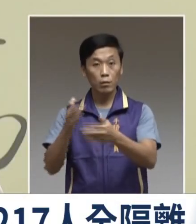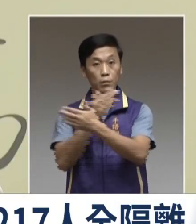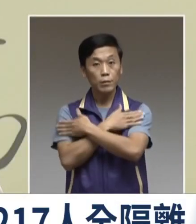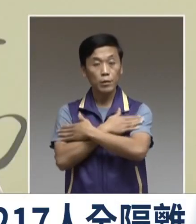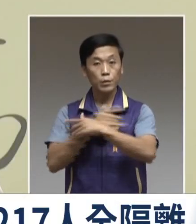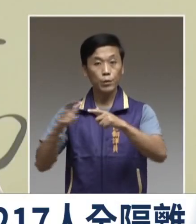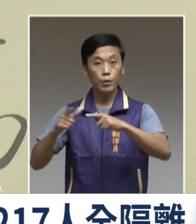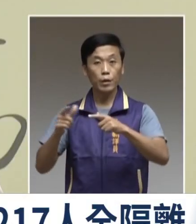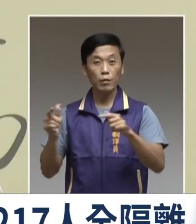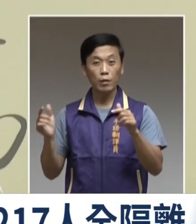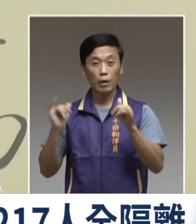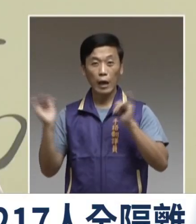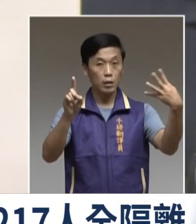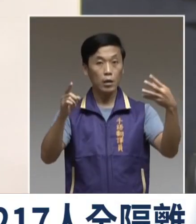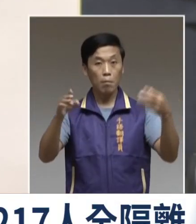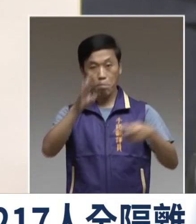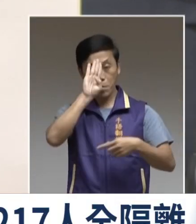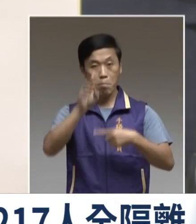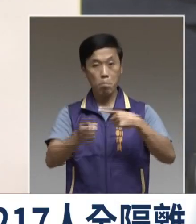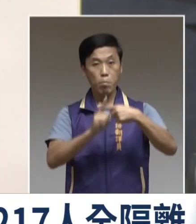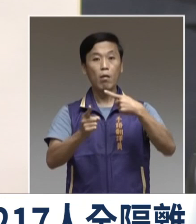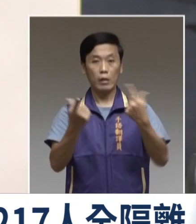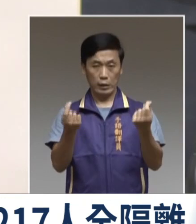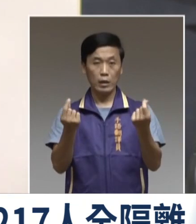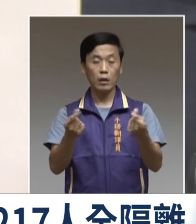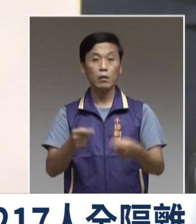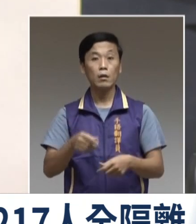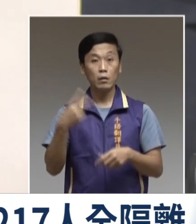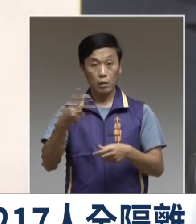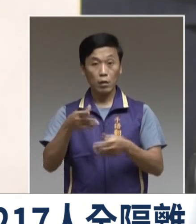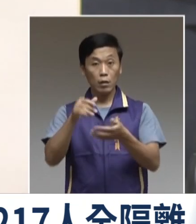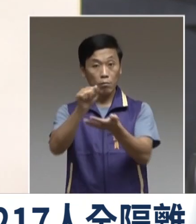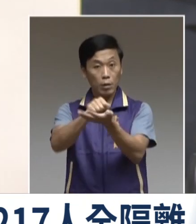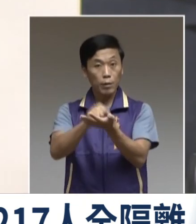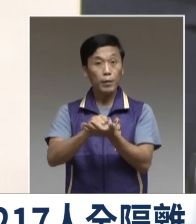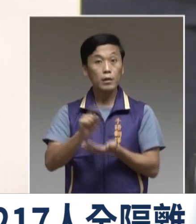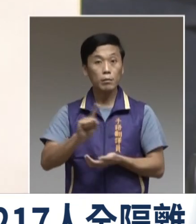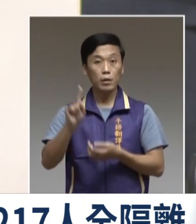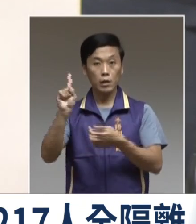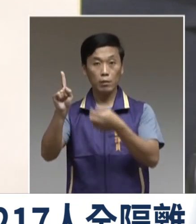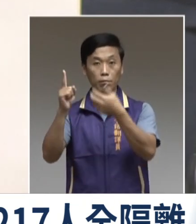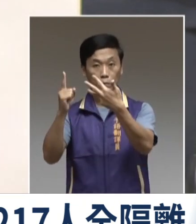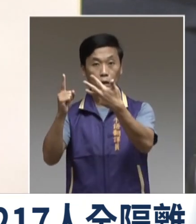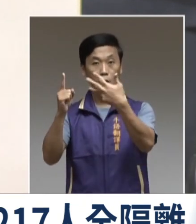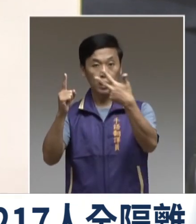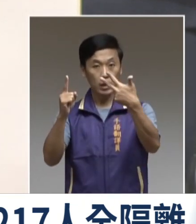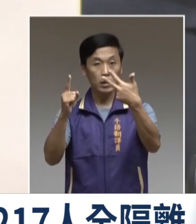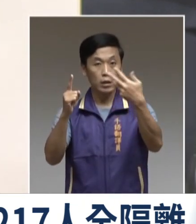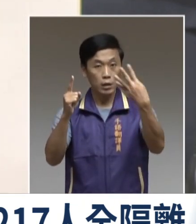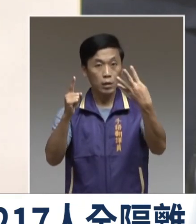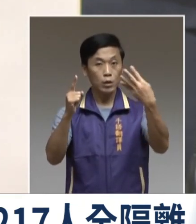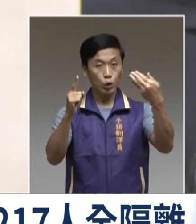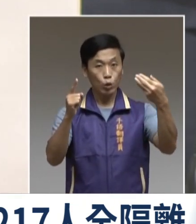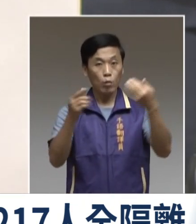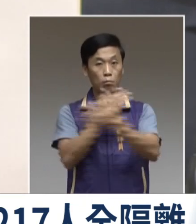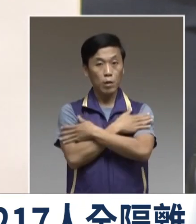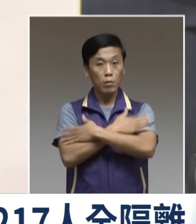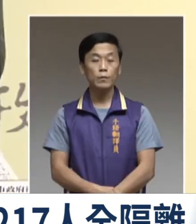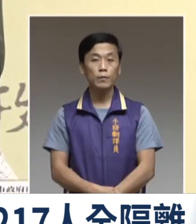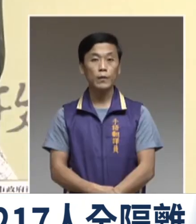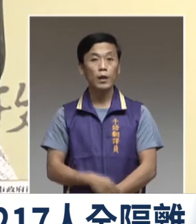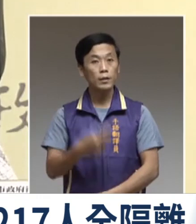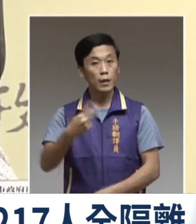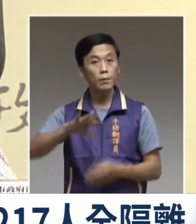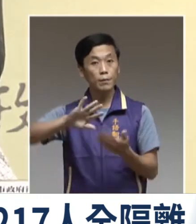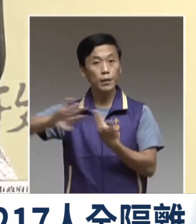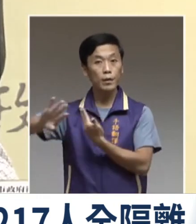离。除了高雄港群聚，另一个让市府忧心的传播链，就是28号确诊的母子3人。因为29号新